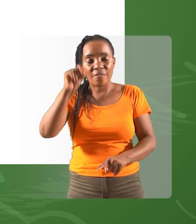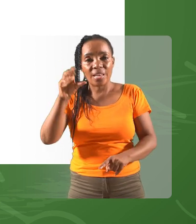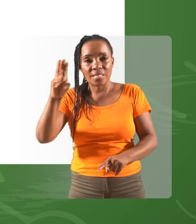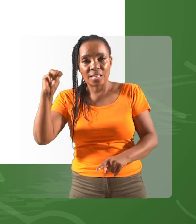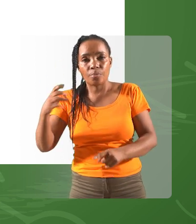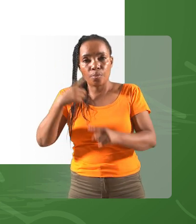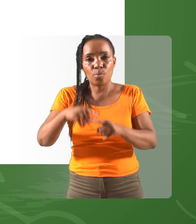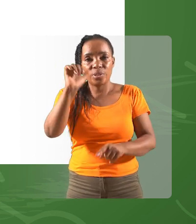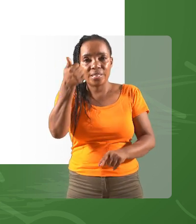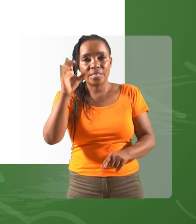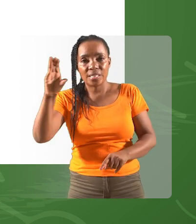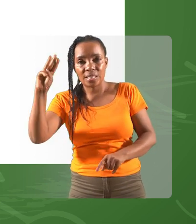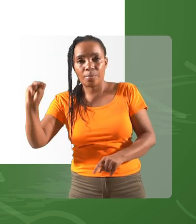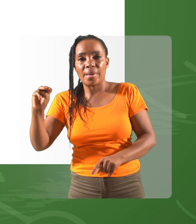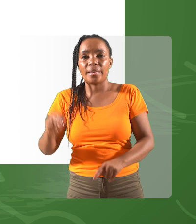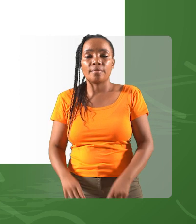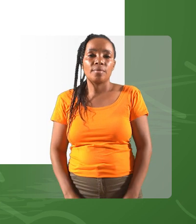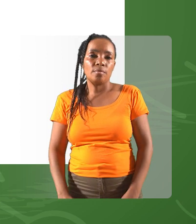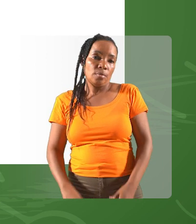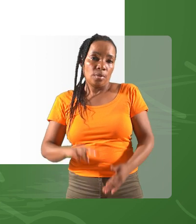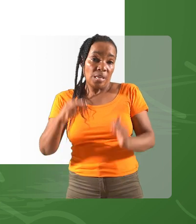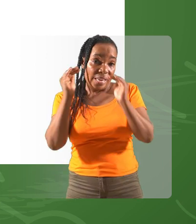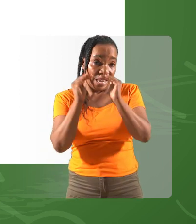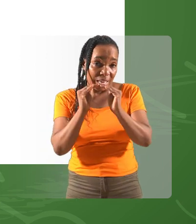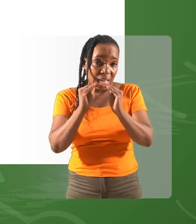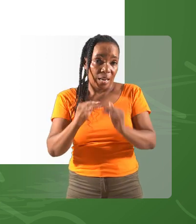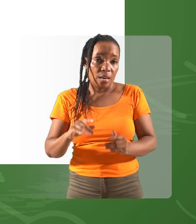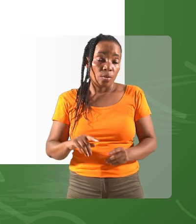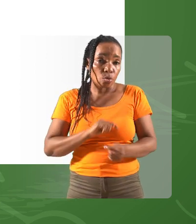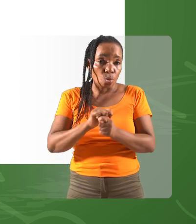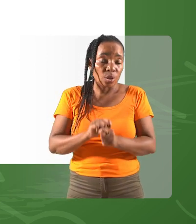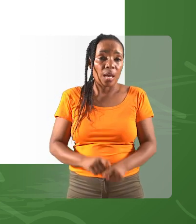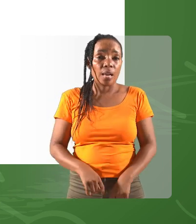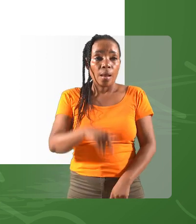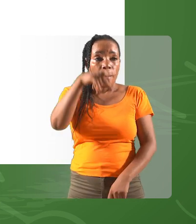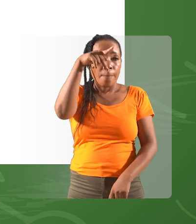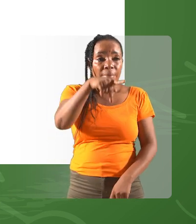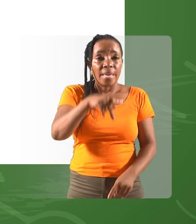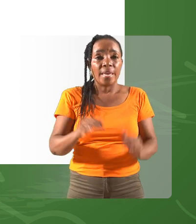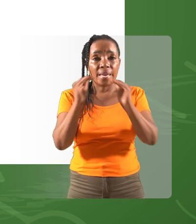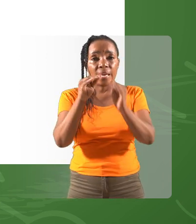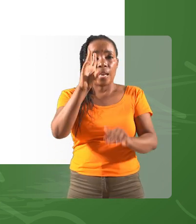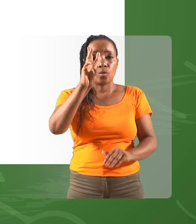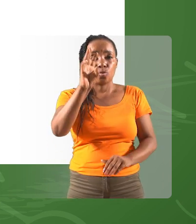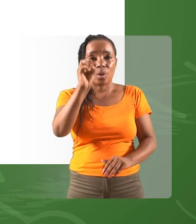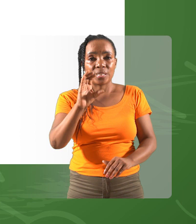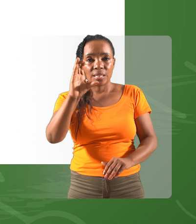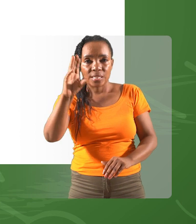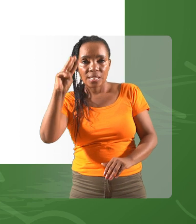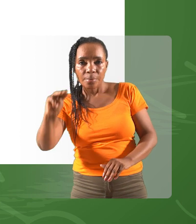10 cm. Ce qui nous donne P égale 60 cm.